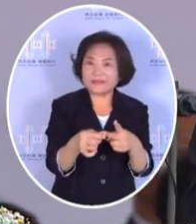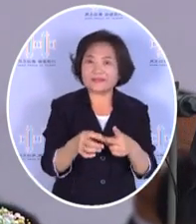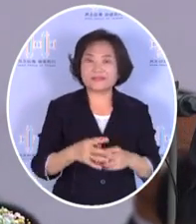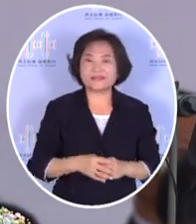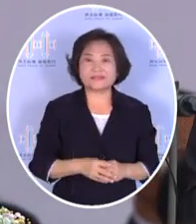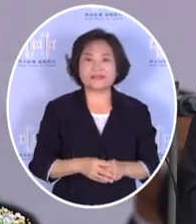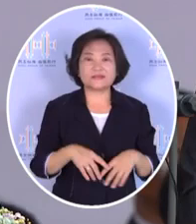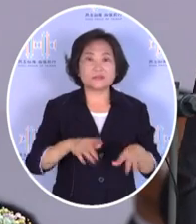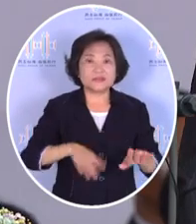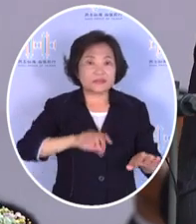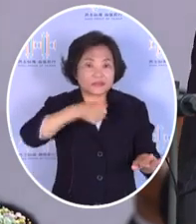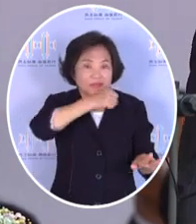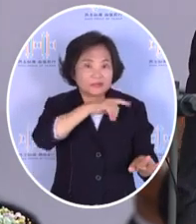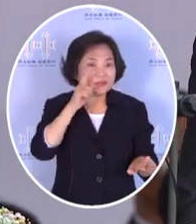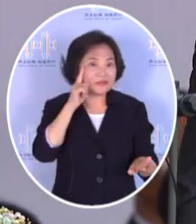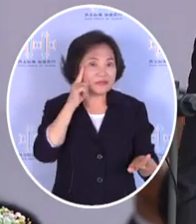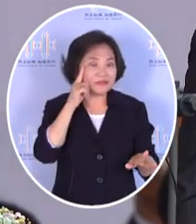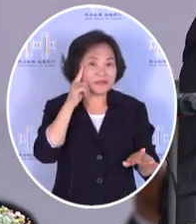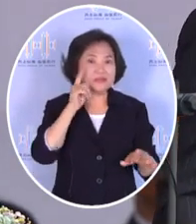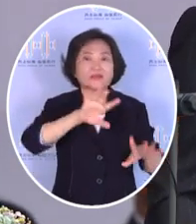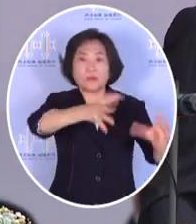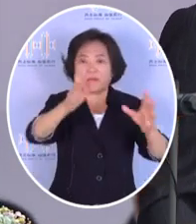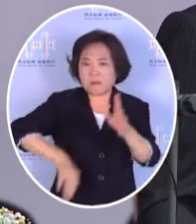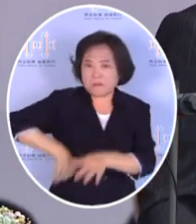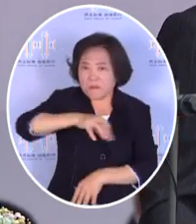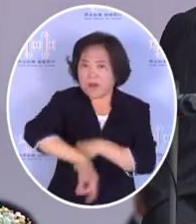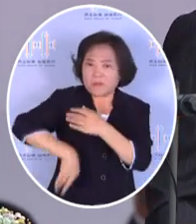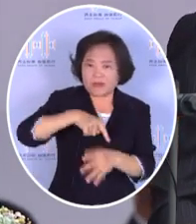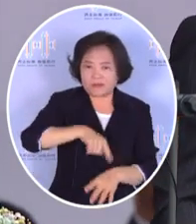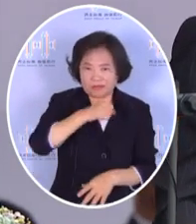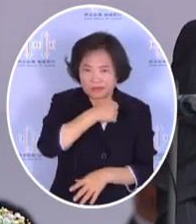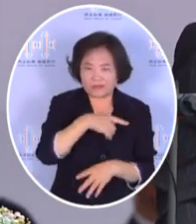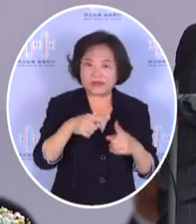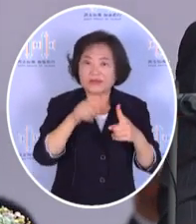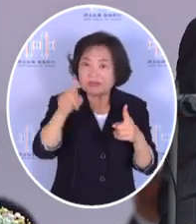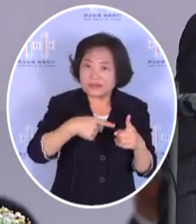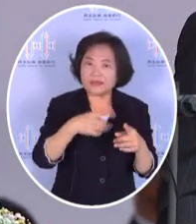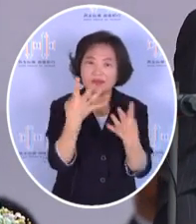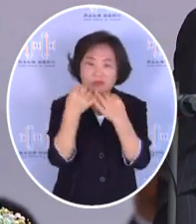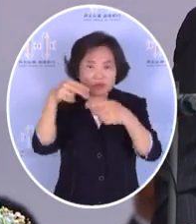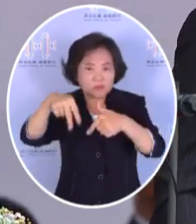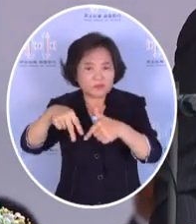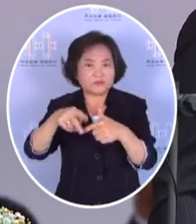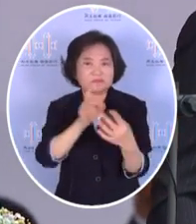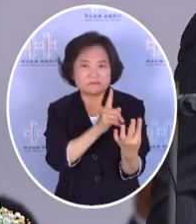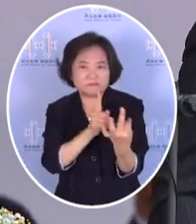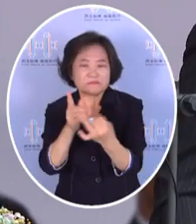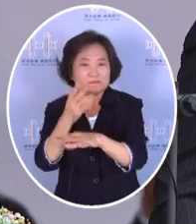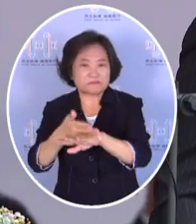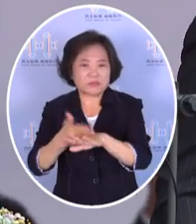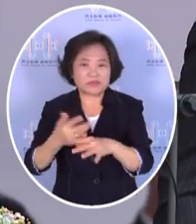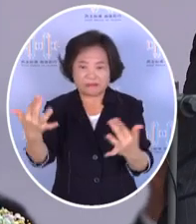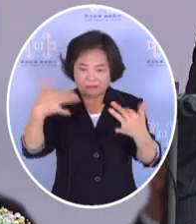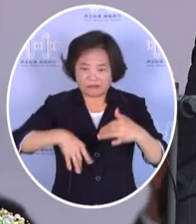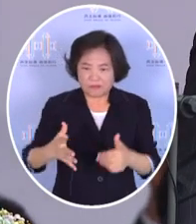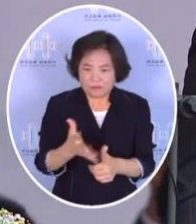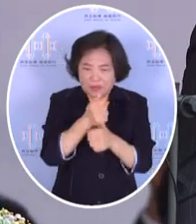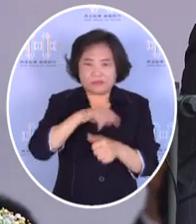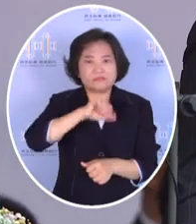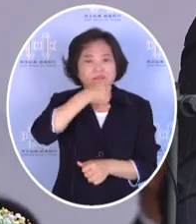要打造台湾成为国际资本、人才及数位技术汇聚的重